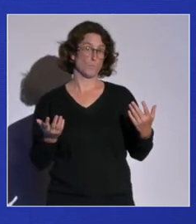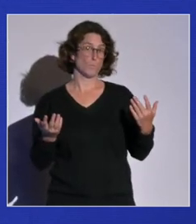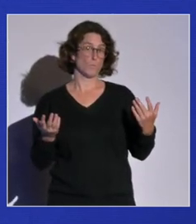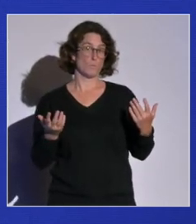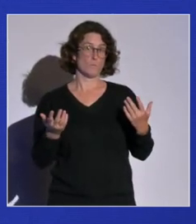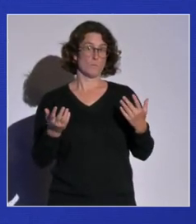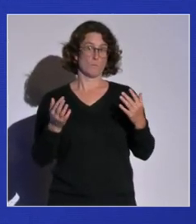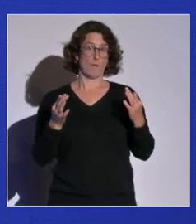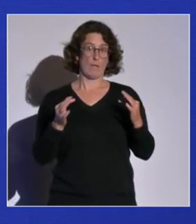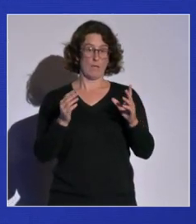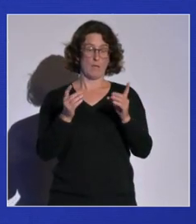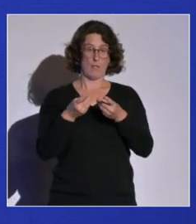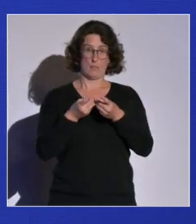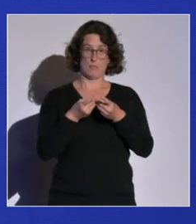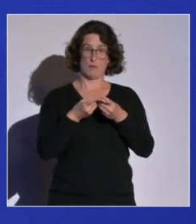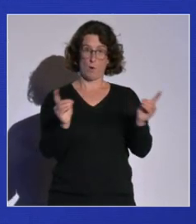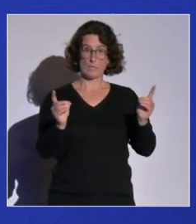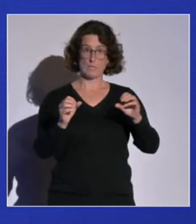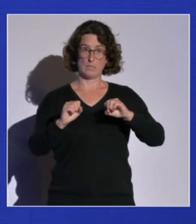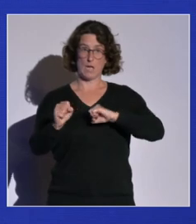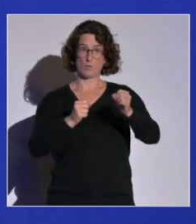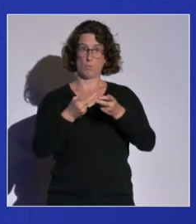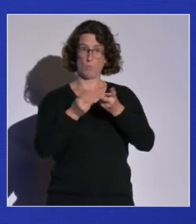de notre action publique.